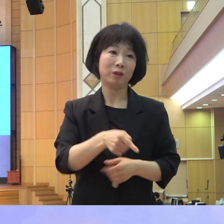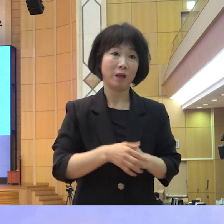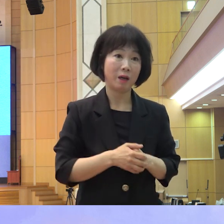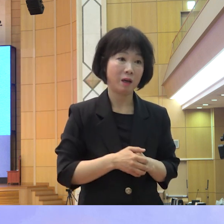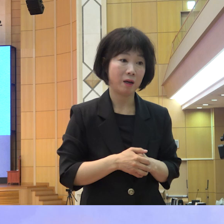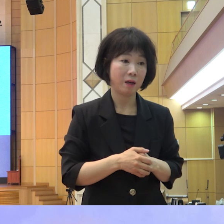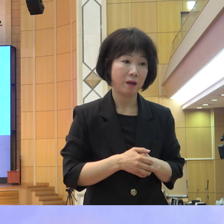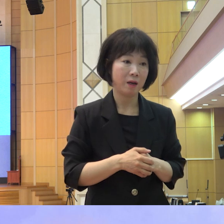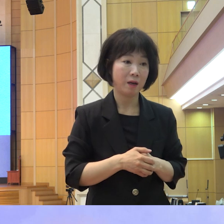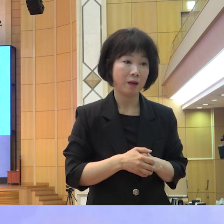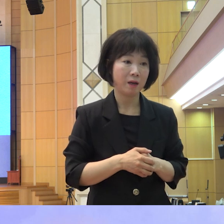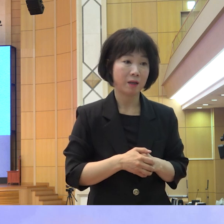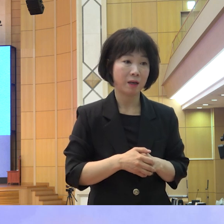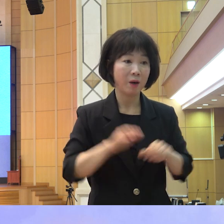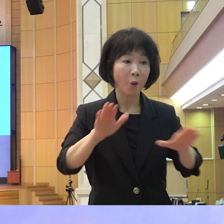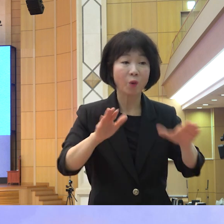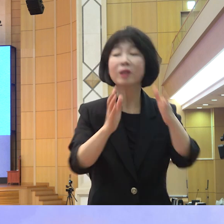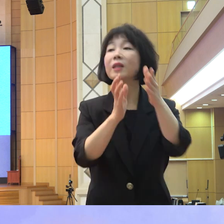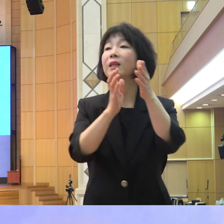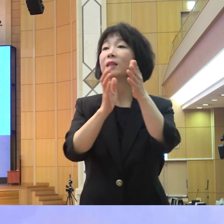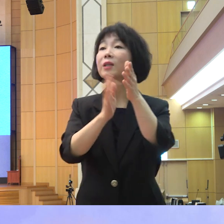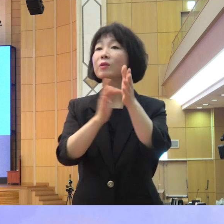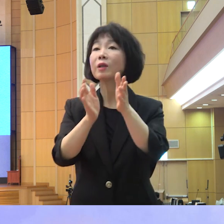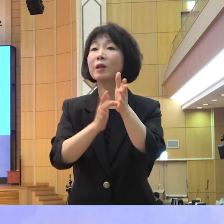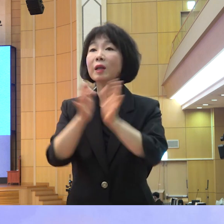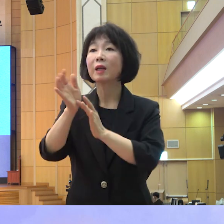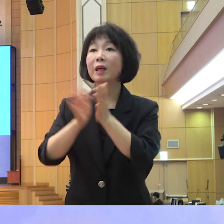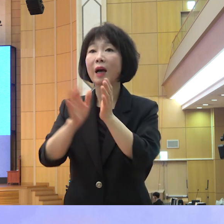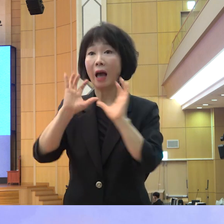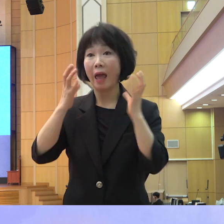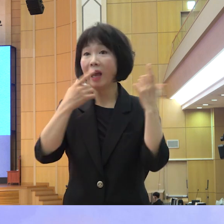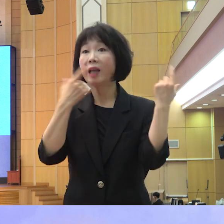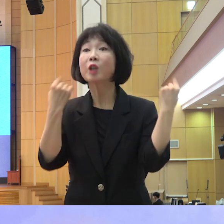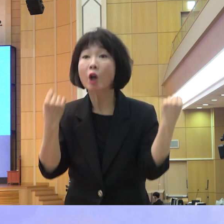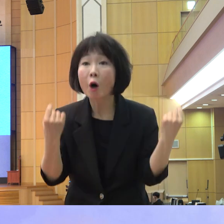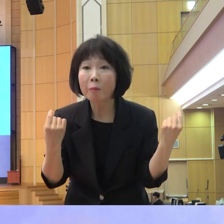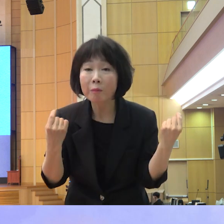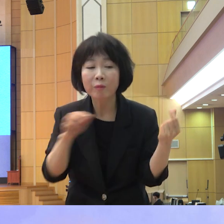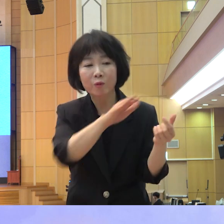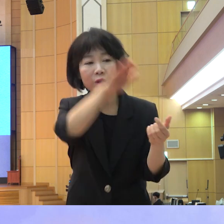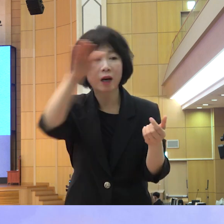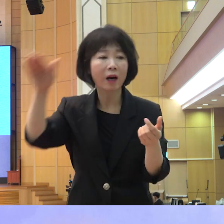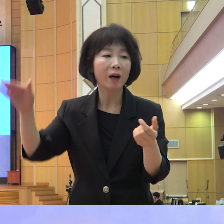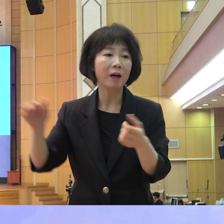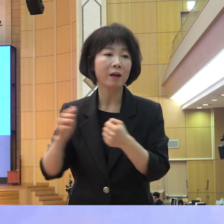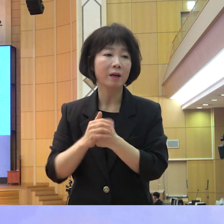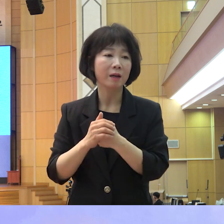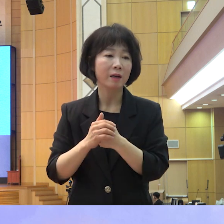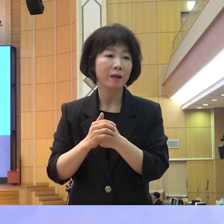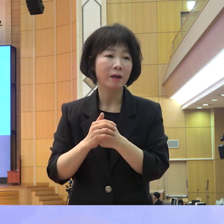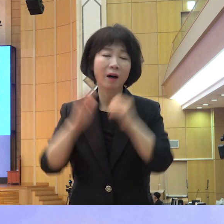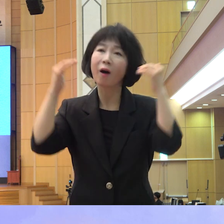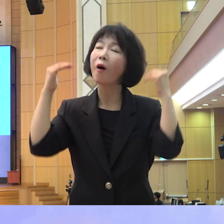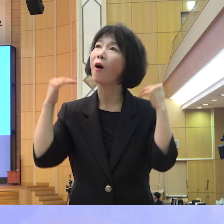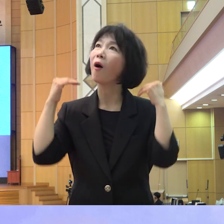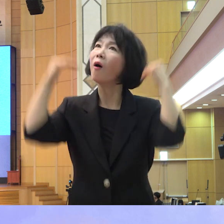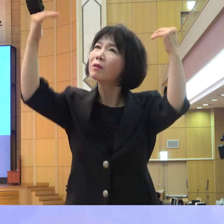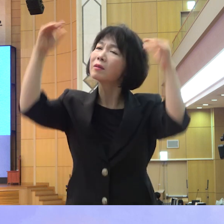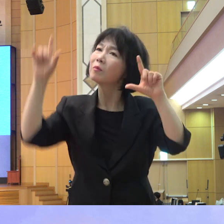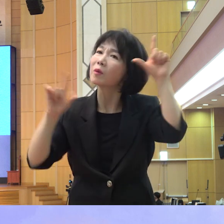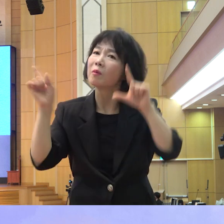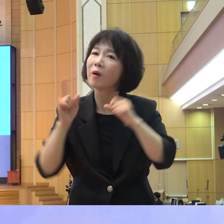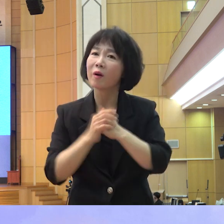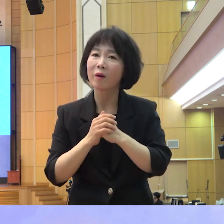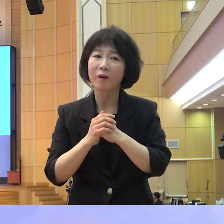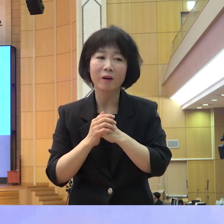여러분, 오늘 예수님 아이들처럼 우리가 예수님께 어떠한 어른들이 돼야 되고, 또